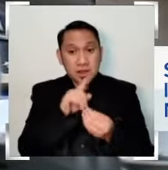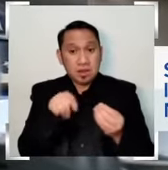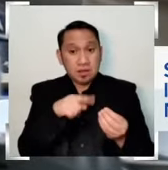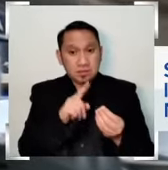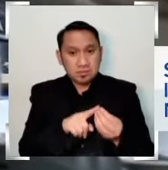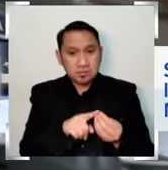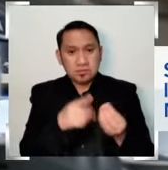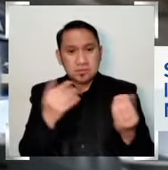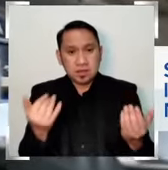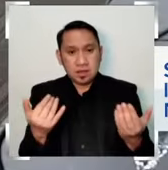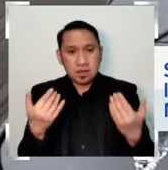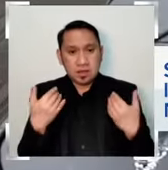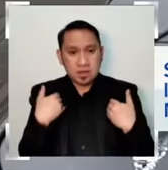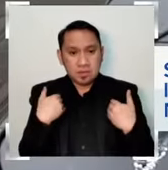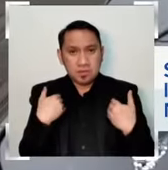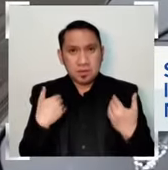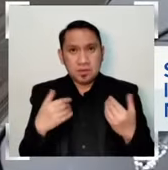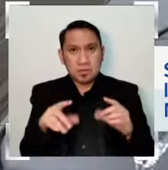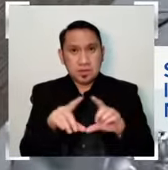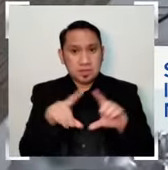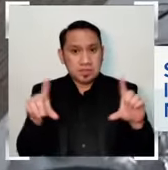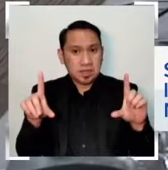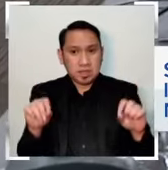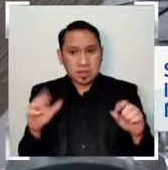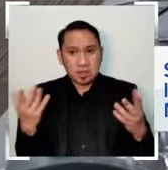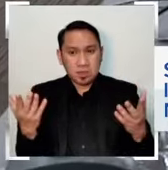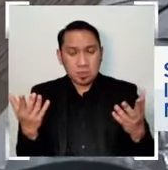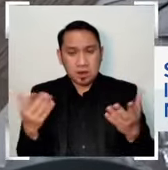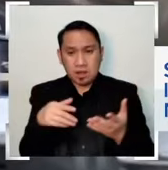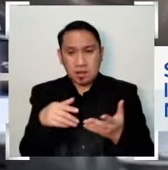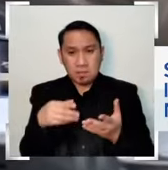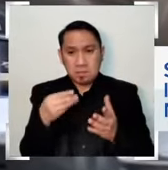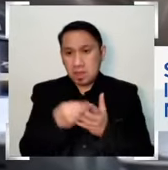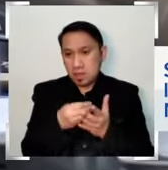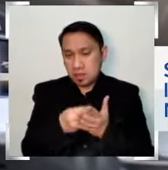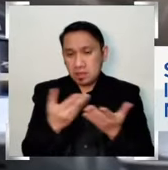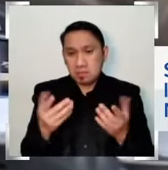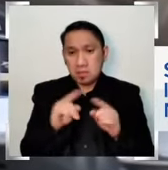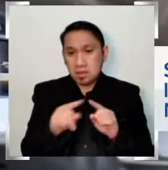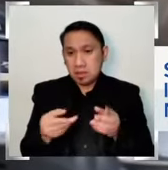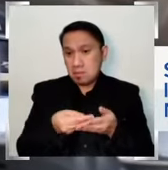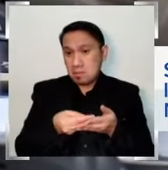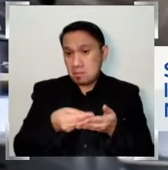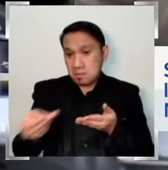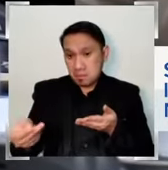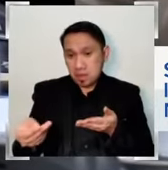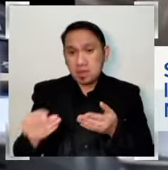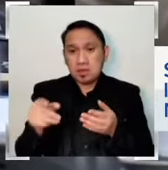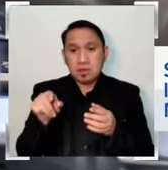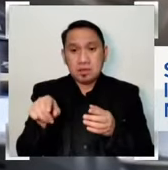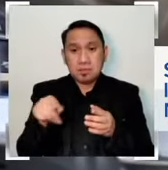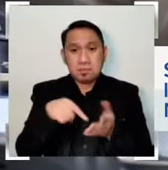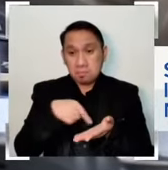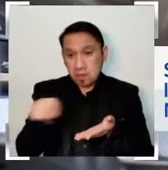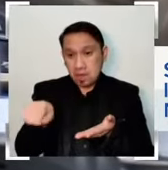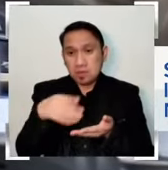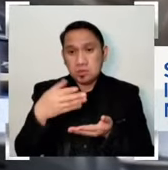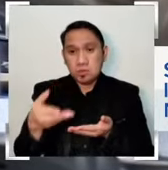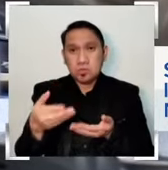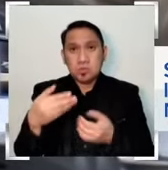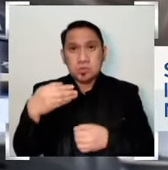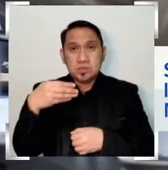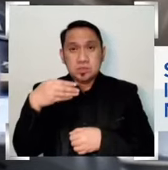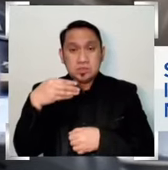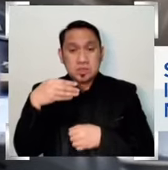nagtalbugang 30 cheque na ibinayad ni Cruz sa mga magsasaka. Meron akong hawak na mga cheque na inisyu mo